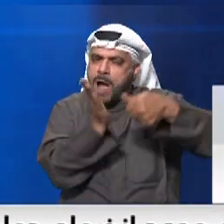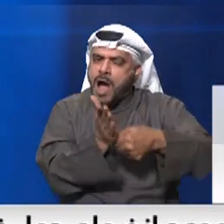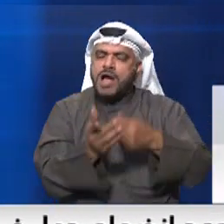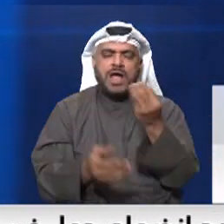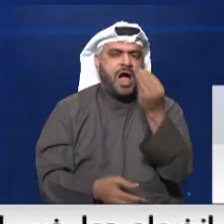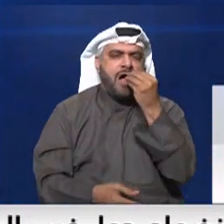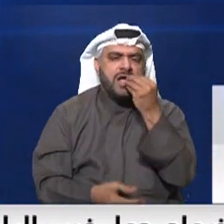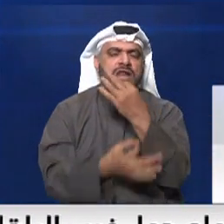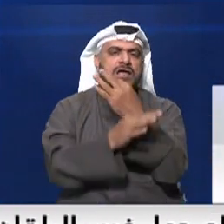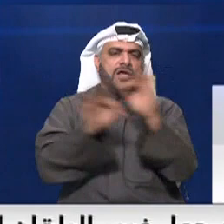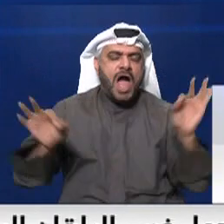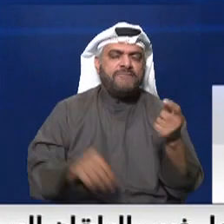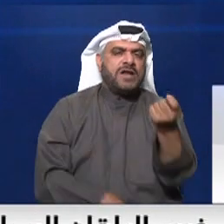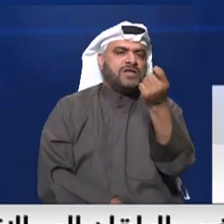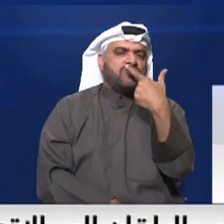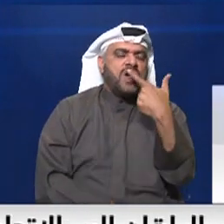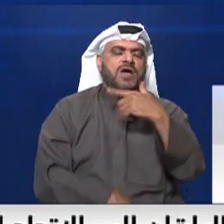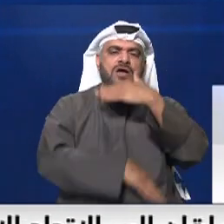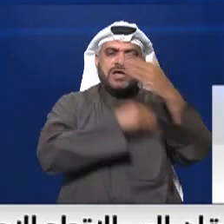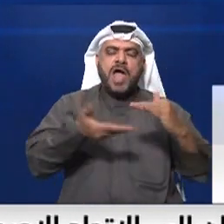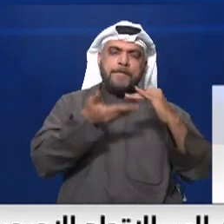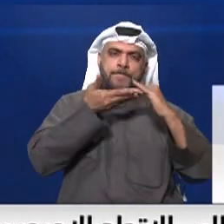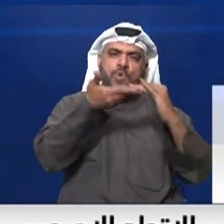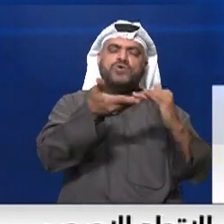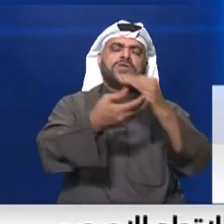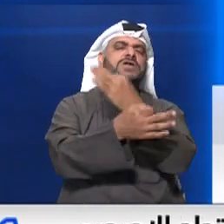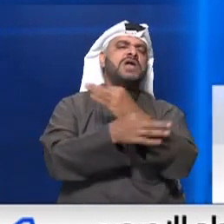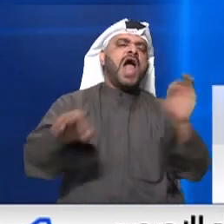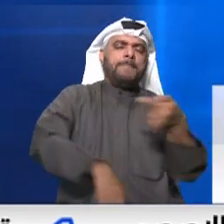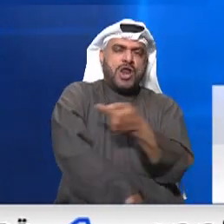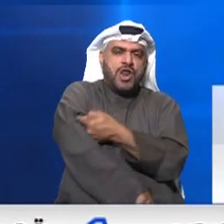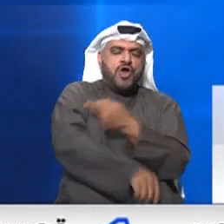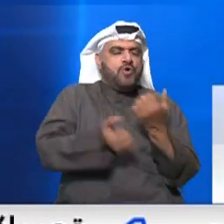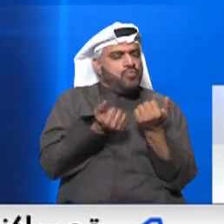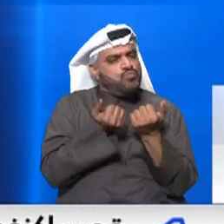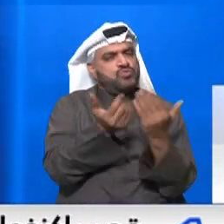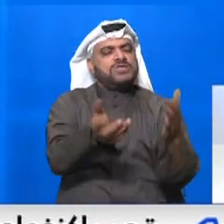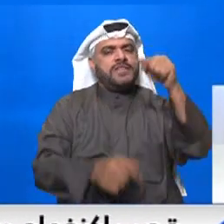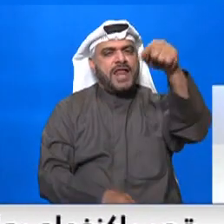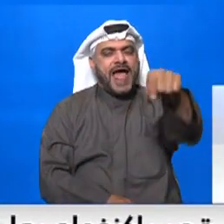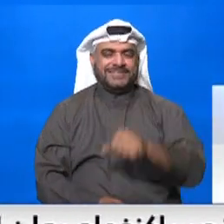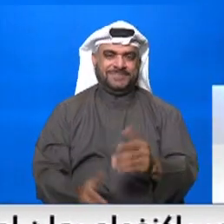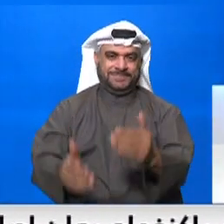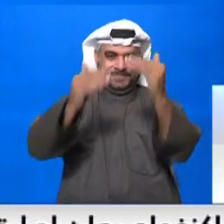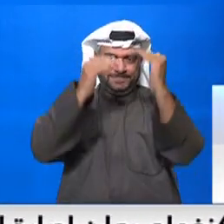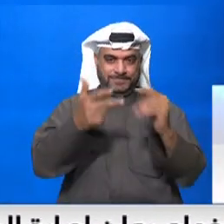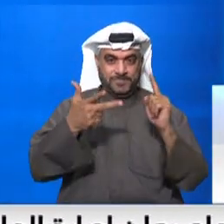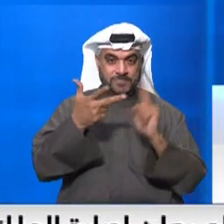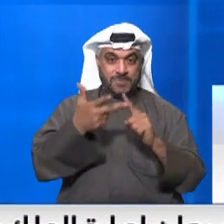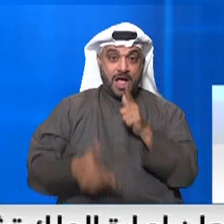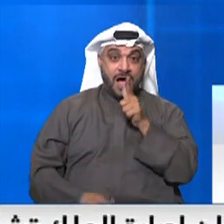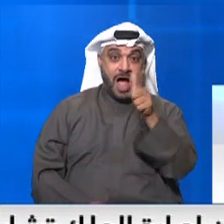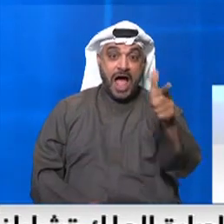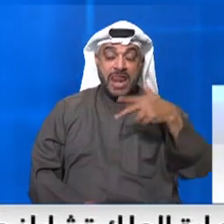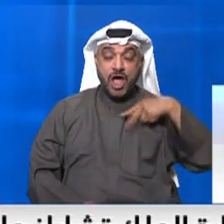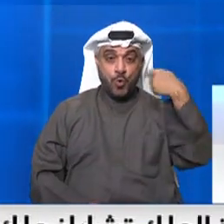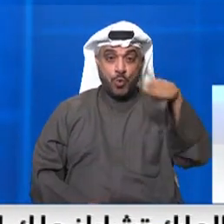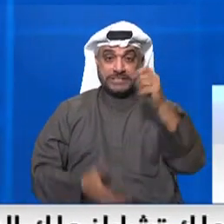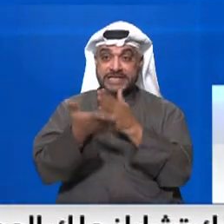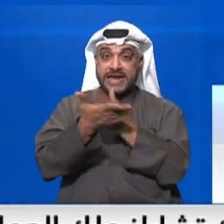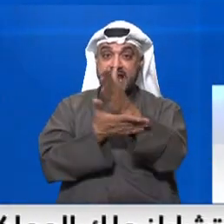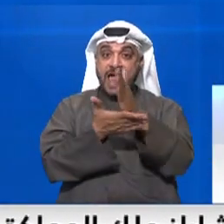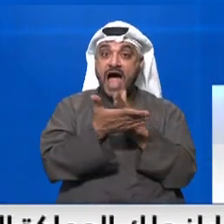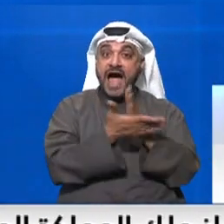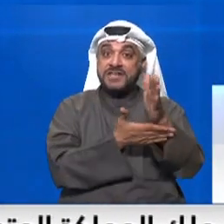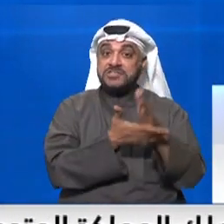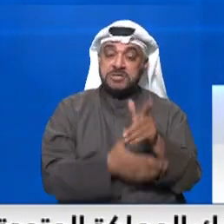الفلسطينيين والعمليات الاغاثه وايصال المساعدات لمحتاجيها من جانبه اشاد وزير الخارجيه بالجهود